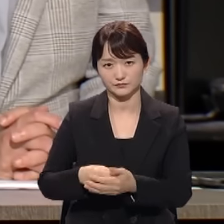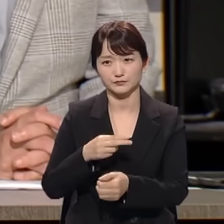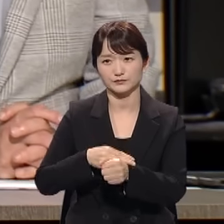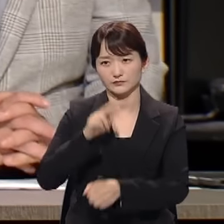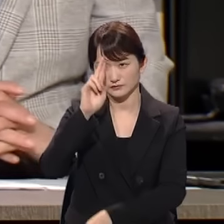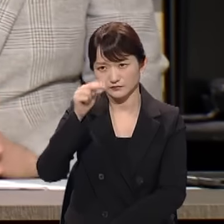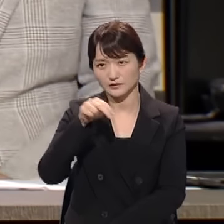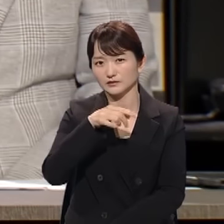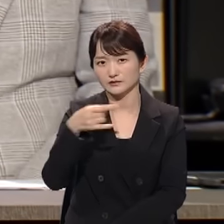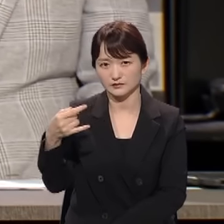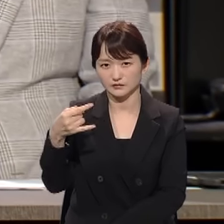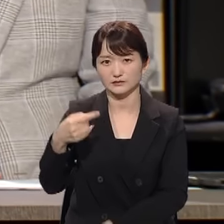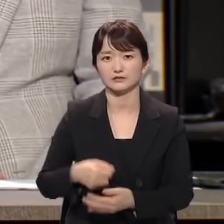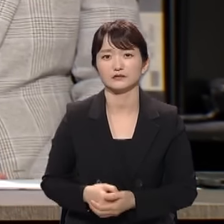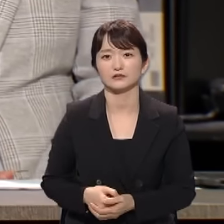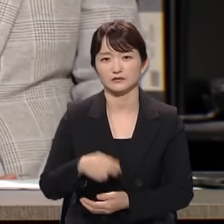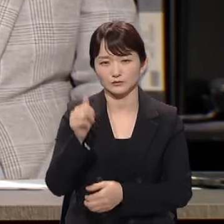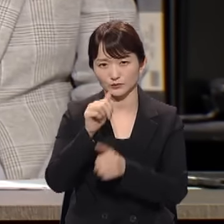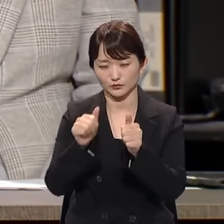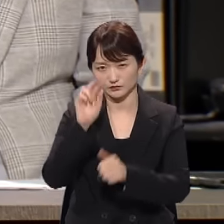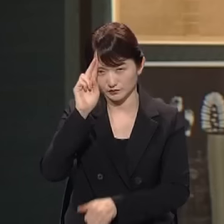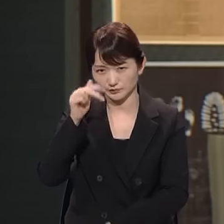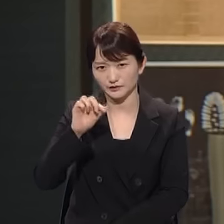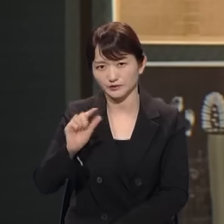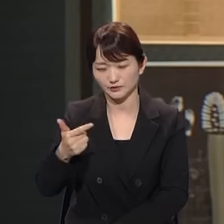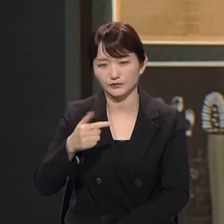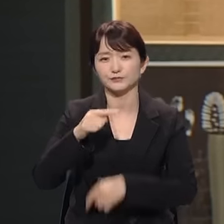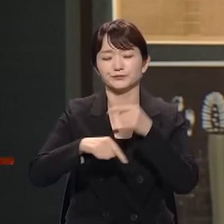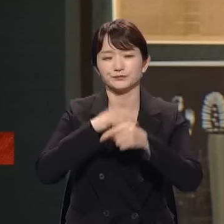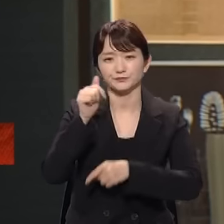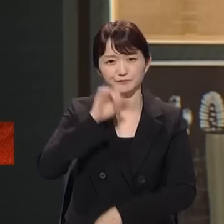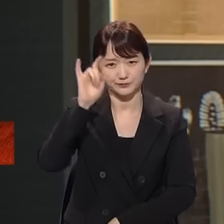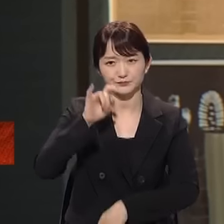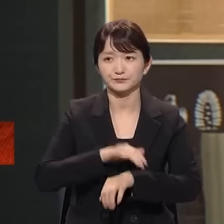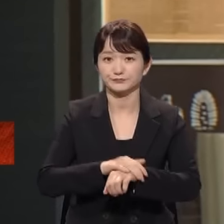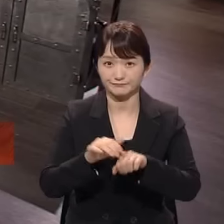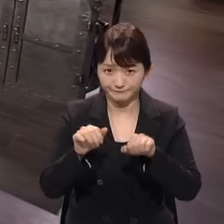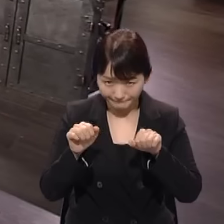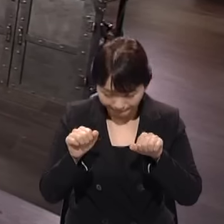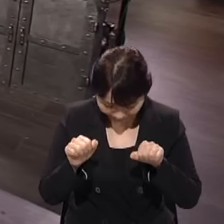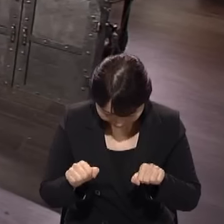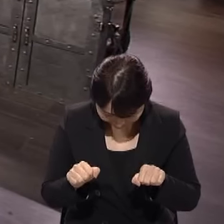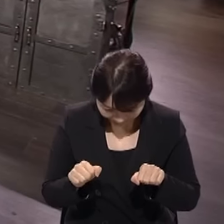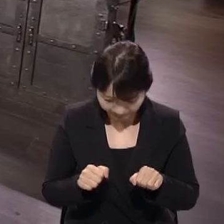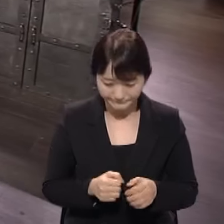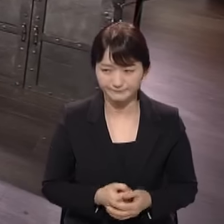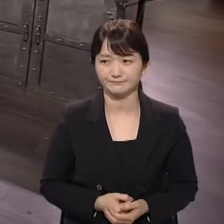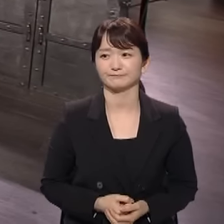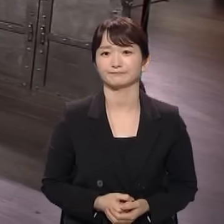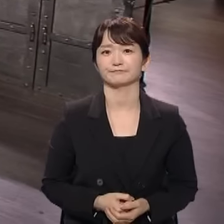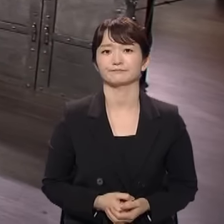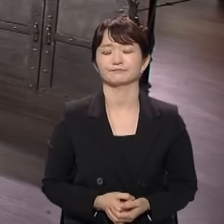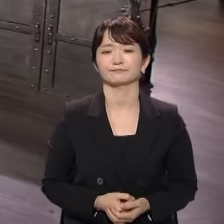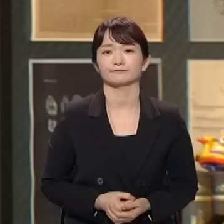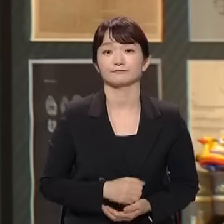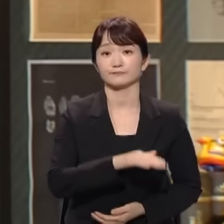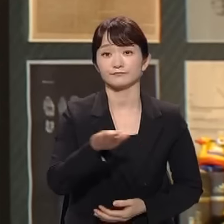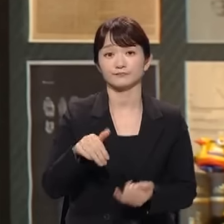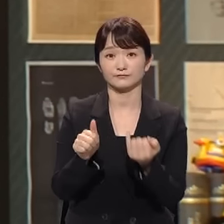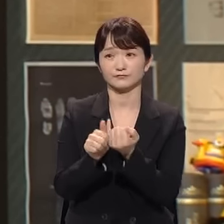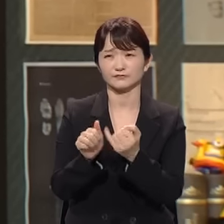박상희 한국열린사이버대 교수, 박지훈 변호사, 그리고 박준혜 소 선생님 나오셨습니다. 안녕하세요. 안녕하세요. 네. 저희